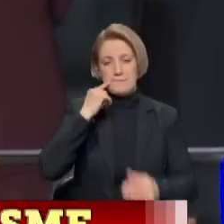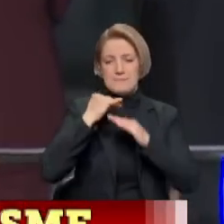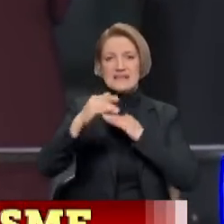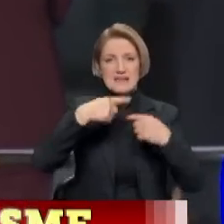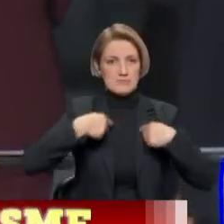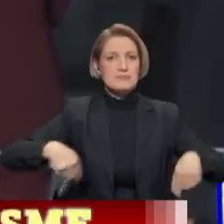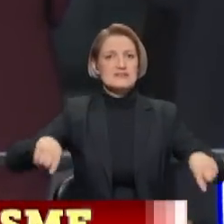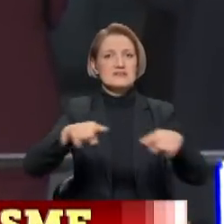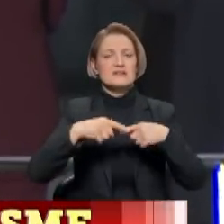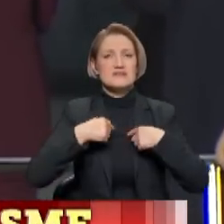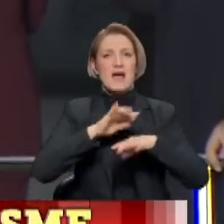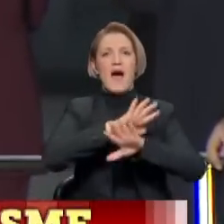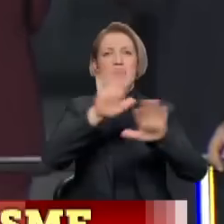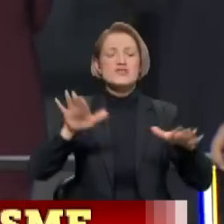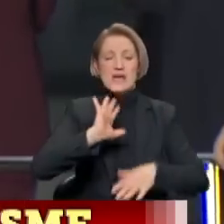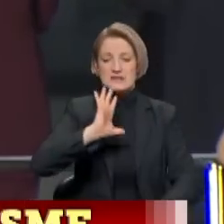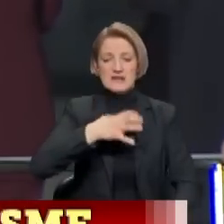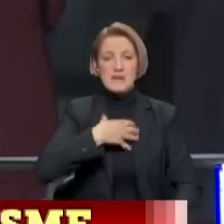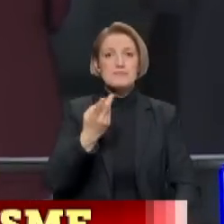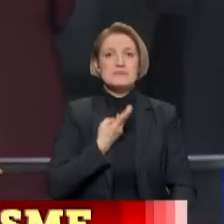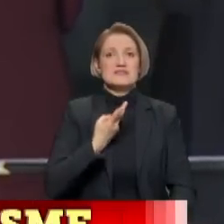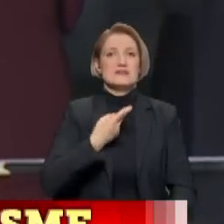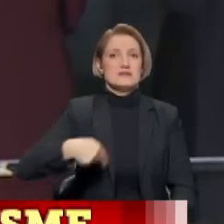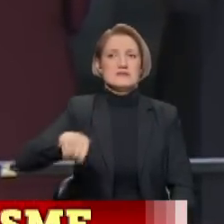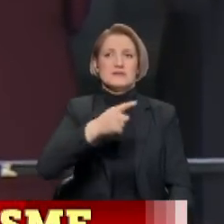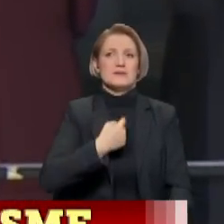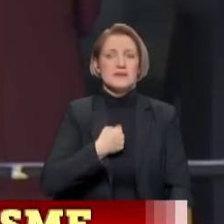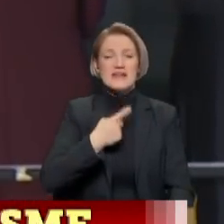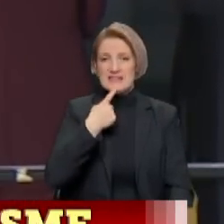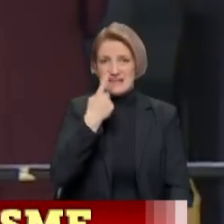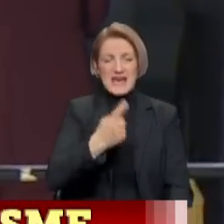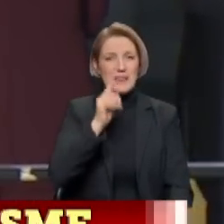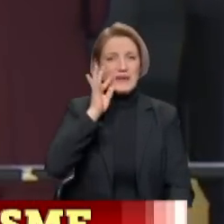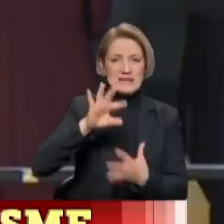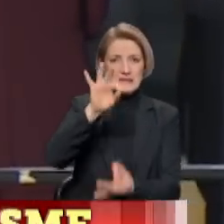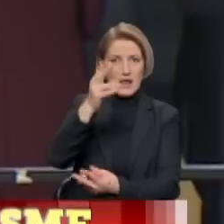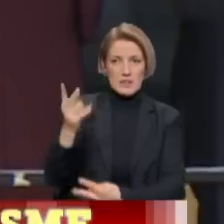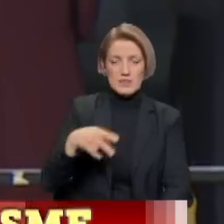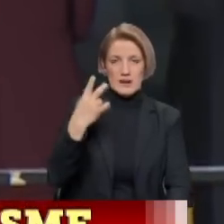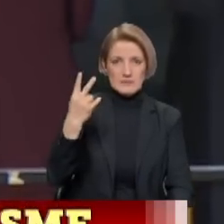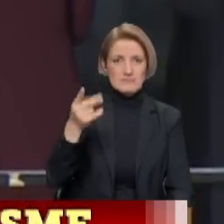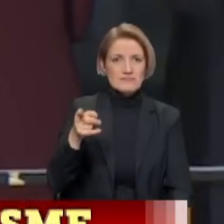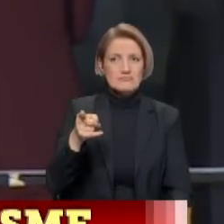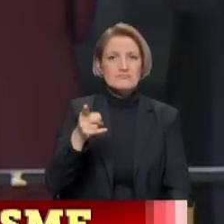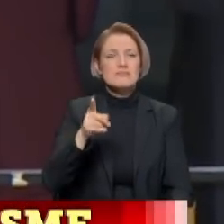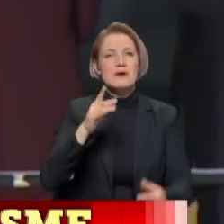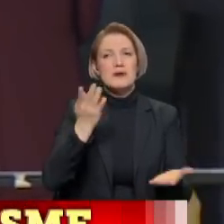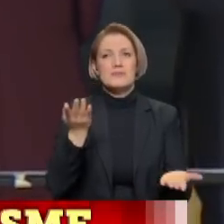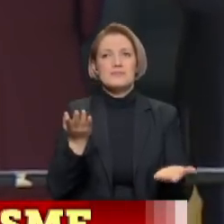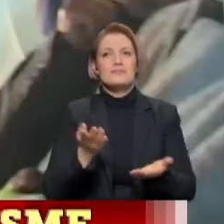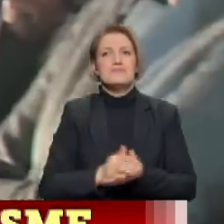millet biziz, her şeyin sahibi biziz diyen insanların